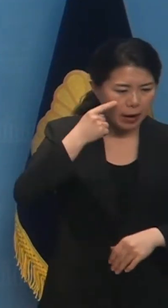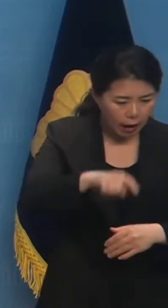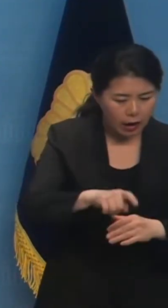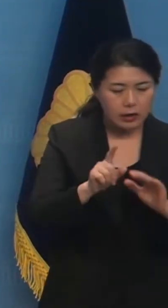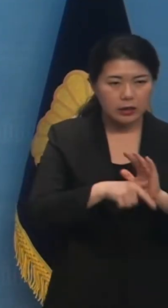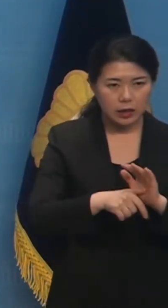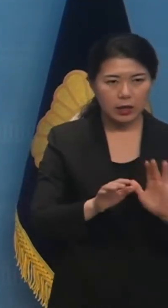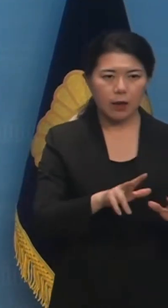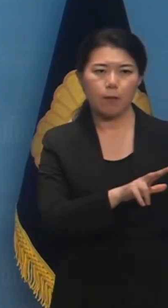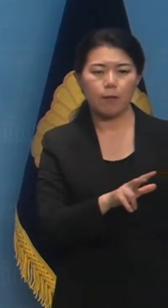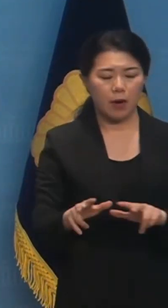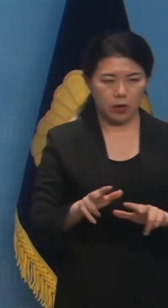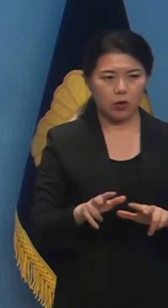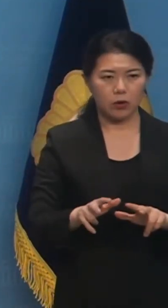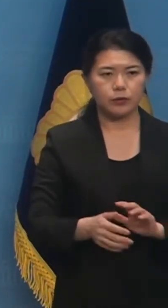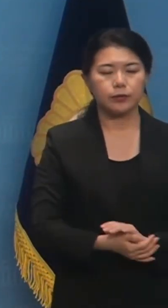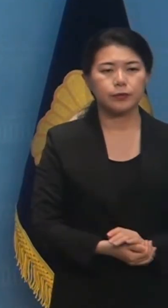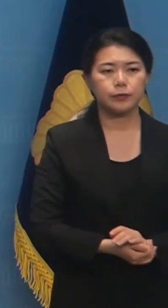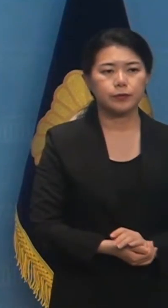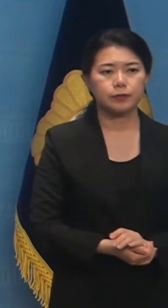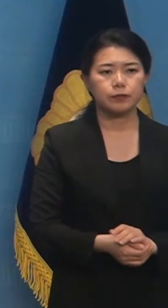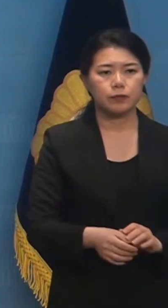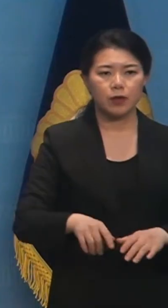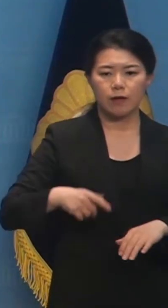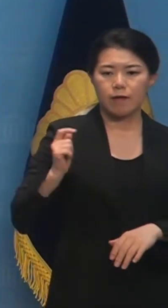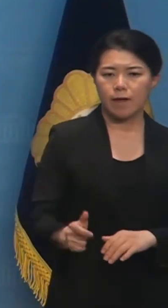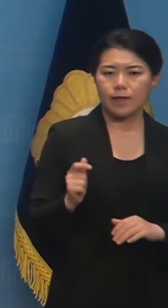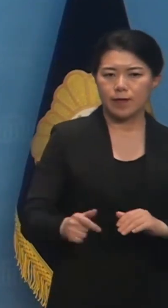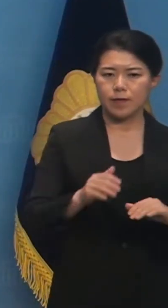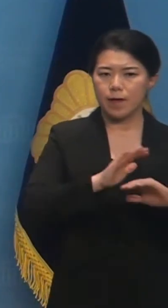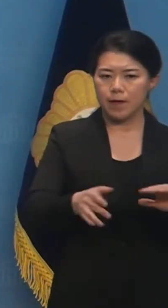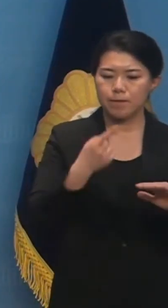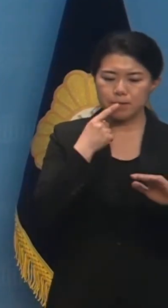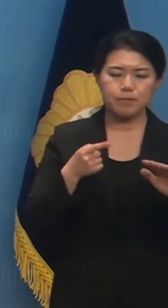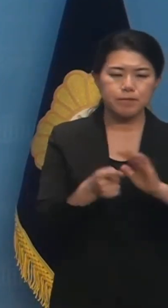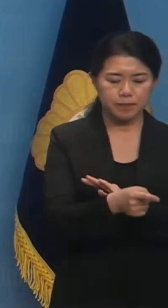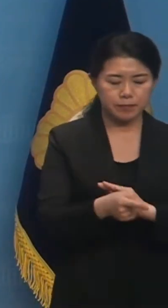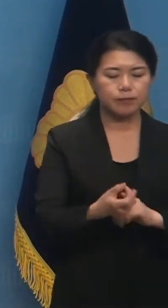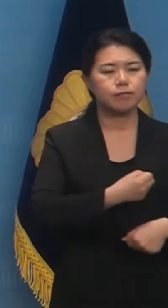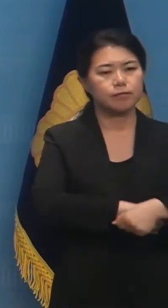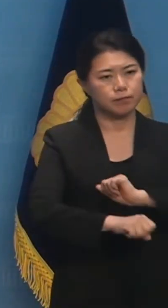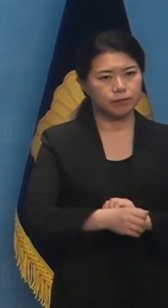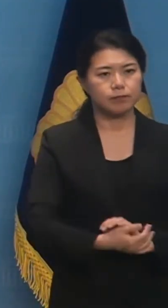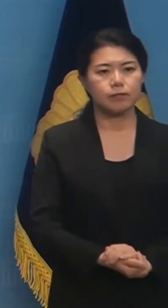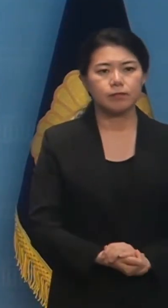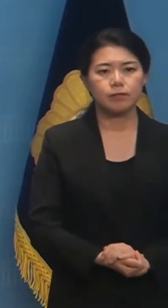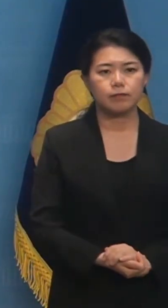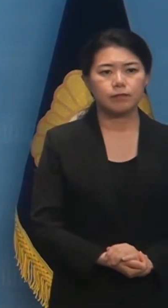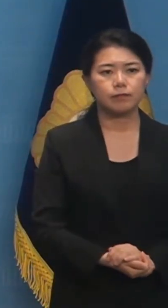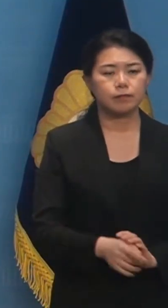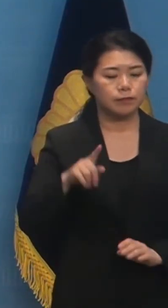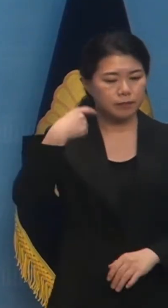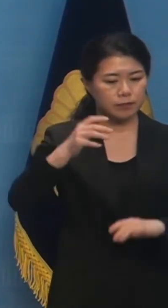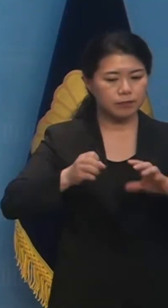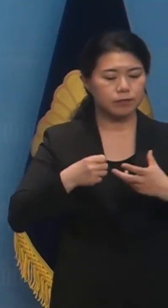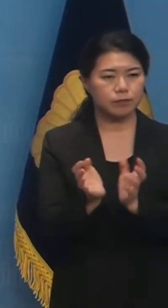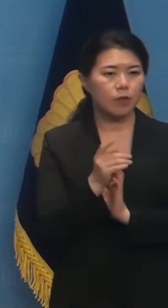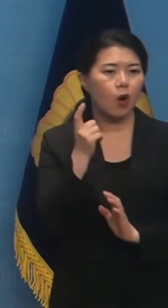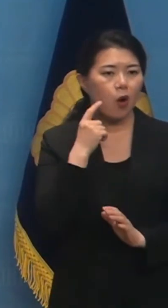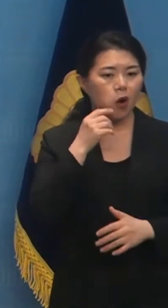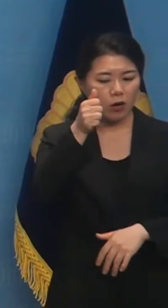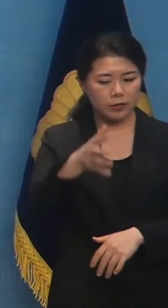발견된 경우 즉각적이고 강력한 대응 조치를 적극 취해 나가겠습니다. 다음 국민의힘